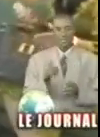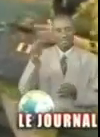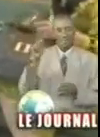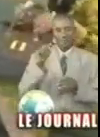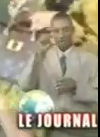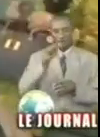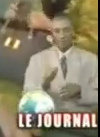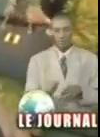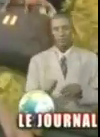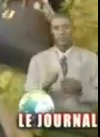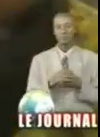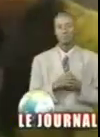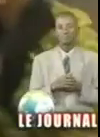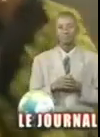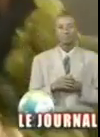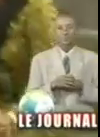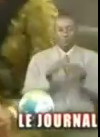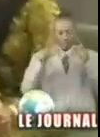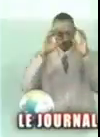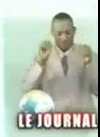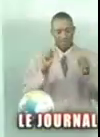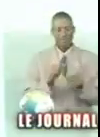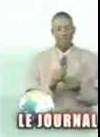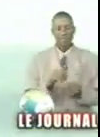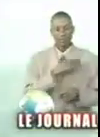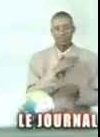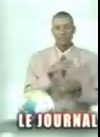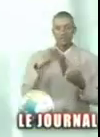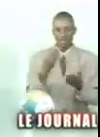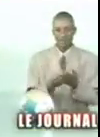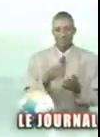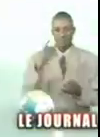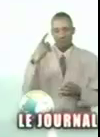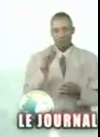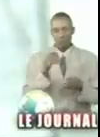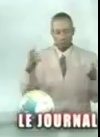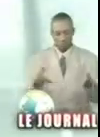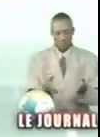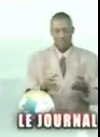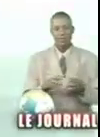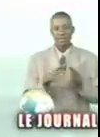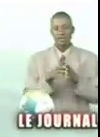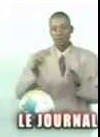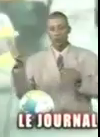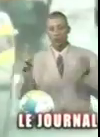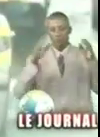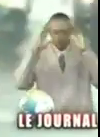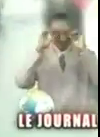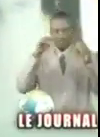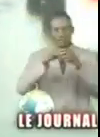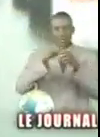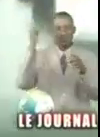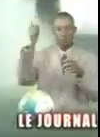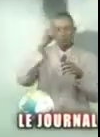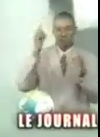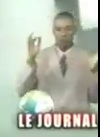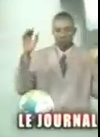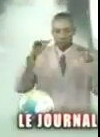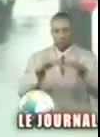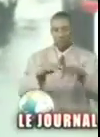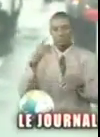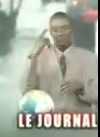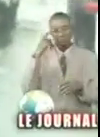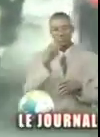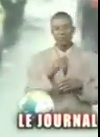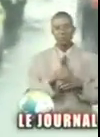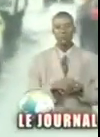Le président de la République est venu assister avec ses pairs d'Afrique et d'à travers le monde aux obsèques du premier président